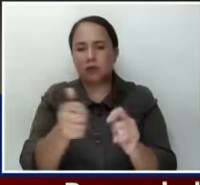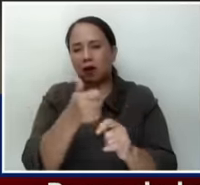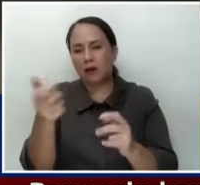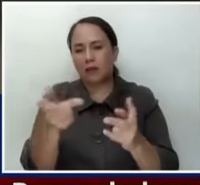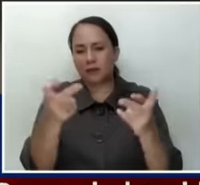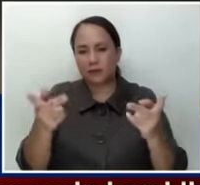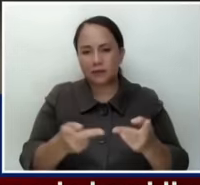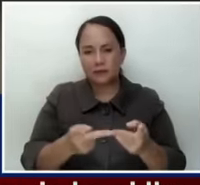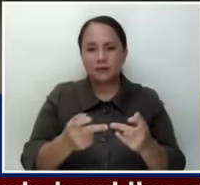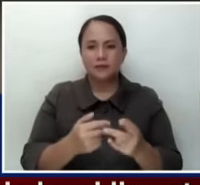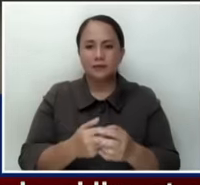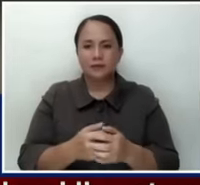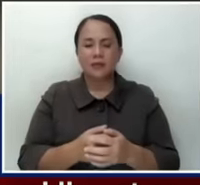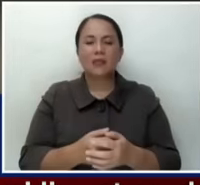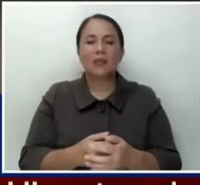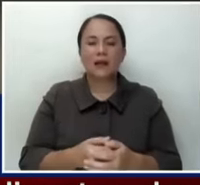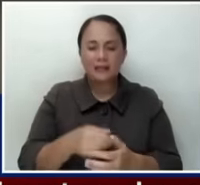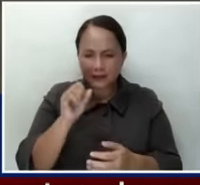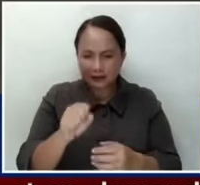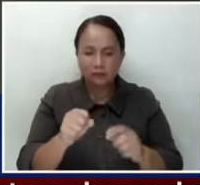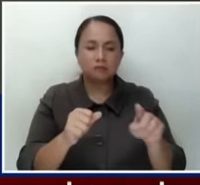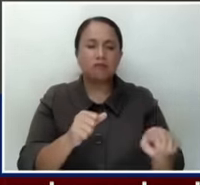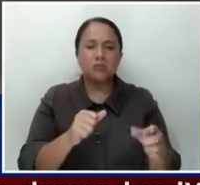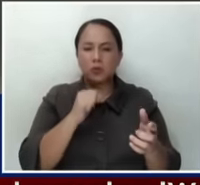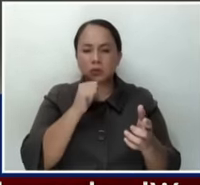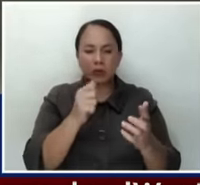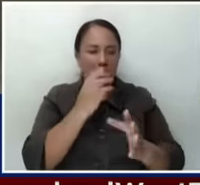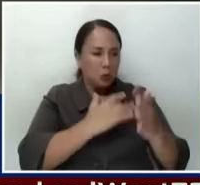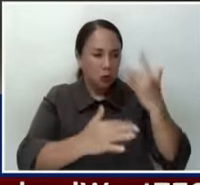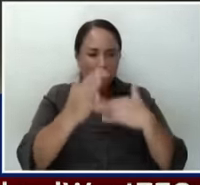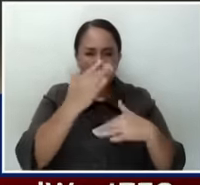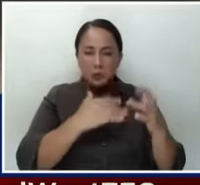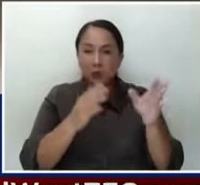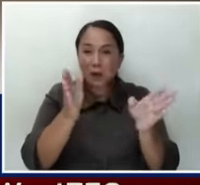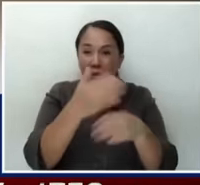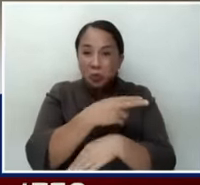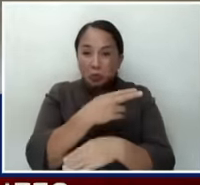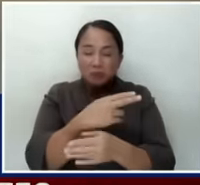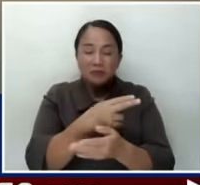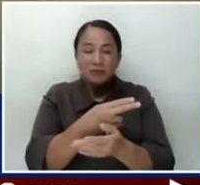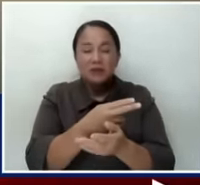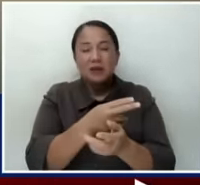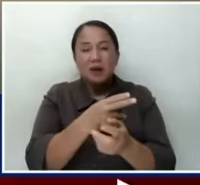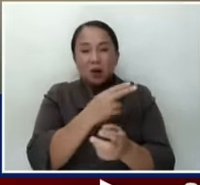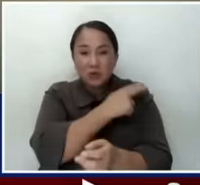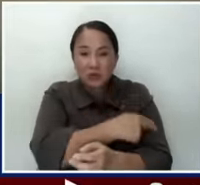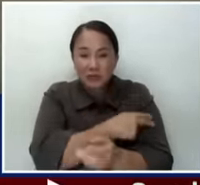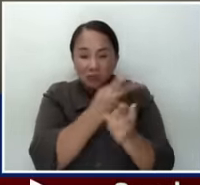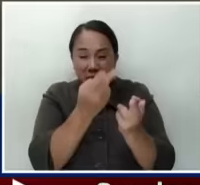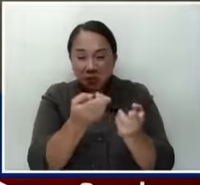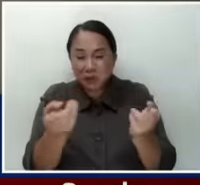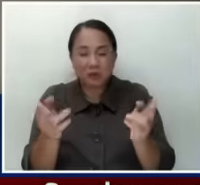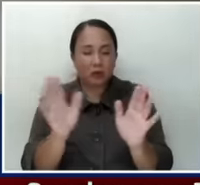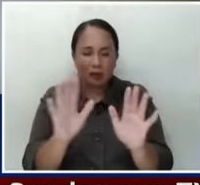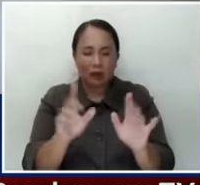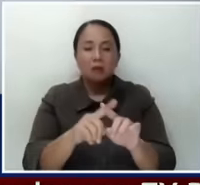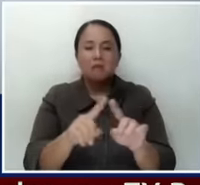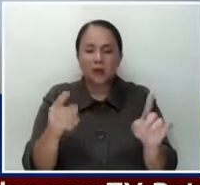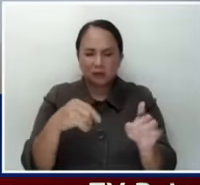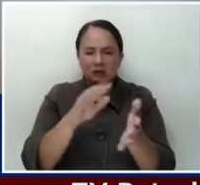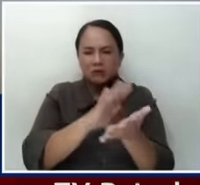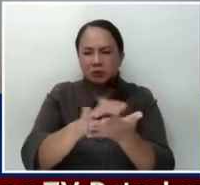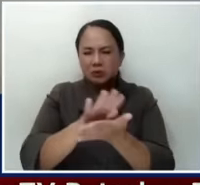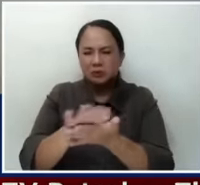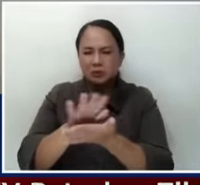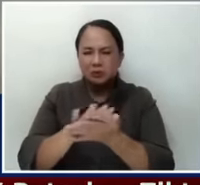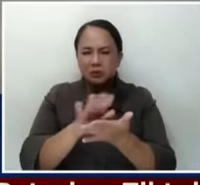nga, kasi kahit hindi naman apektado, hindi nasunog talaga yung mga ward, ay syempre kailangan pa rin linisin at patuloy pa rin yung investigasyon, kaya